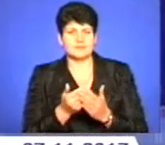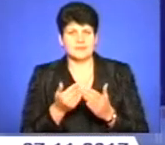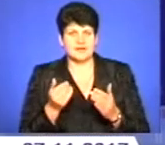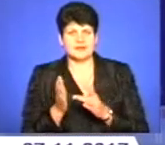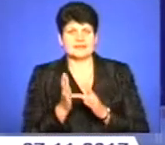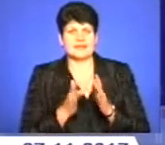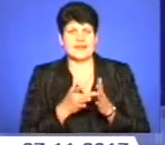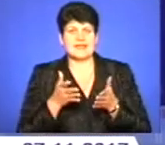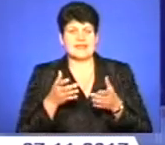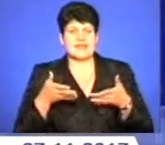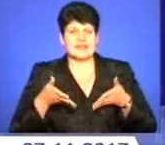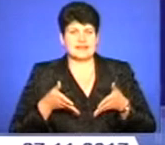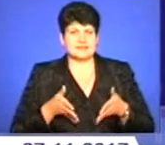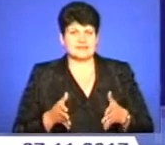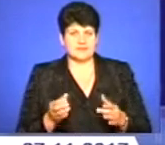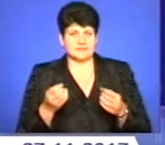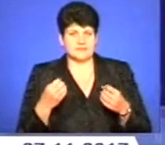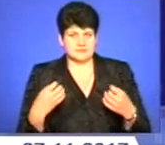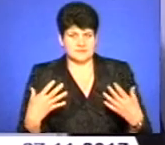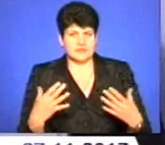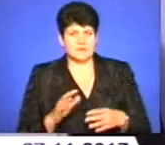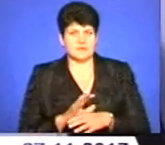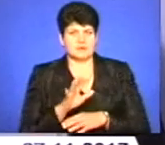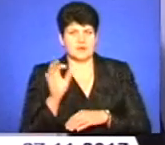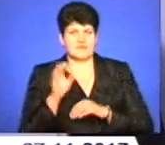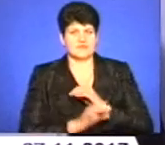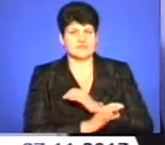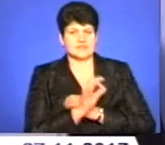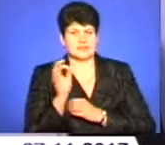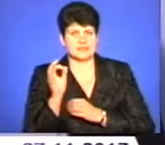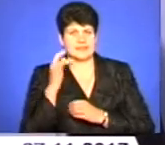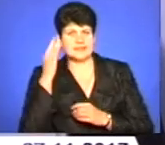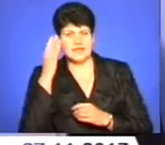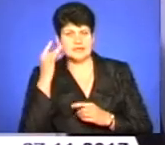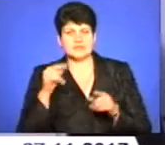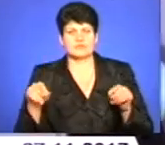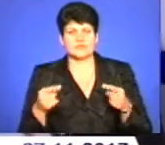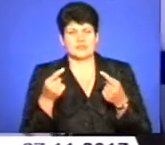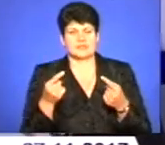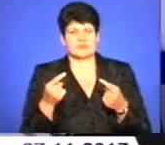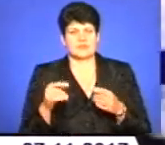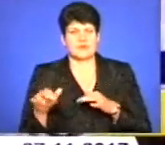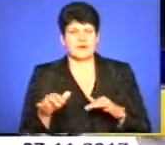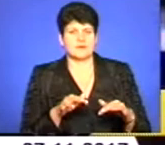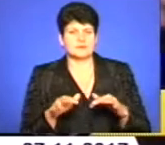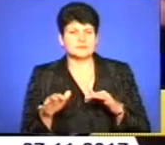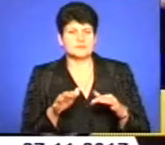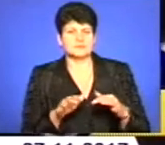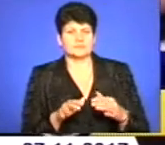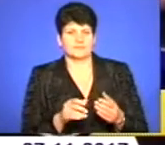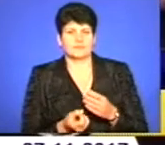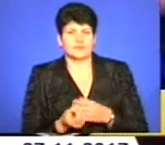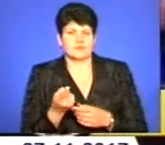свят організатори акції відправлять на Схід. Ідея започаткувати акцію «Добро крокує світом» народилася в